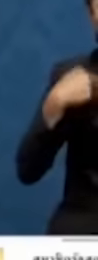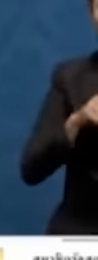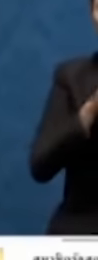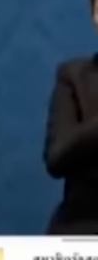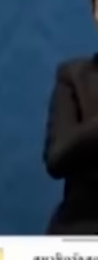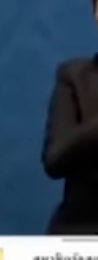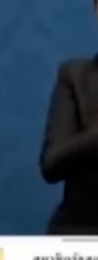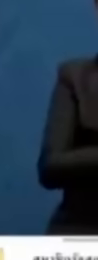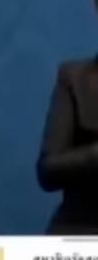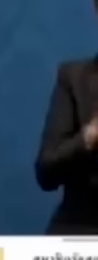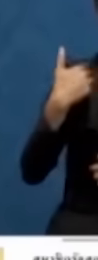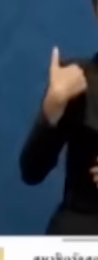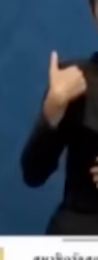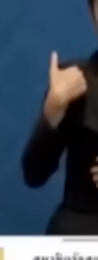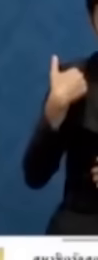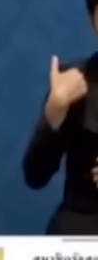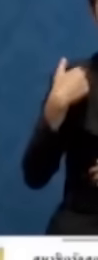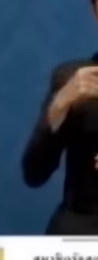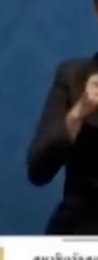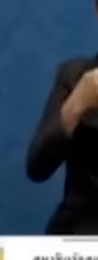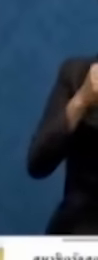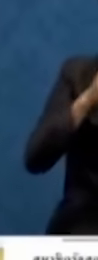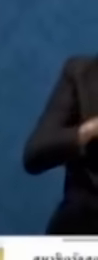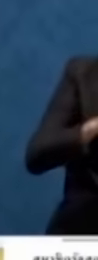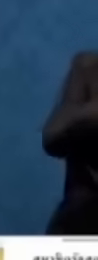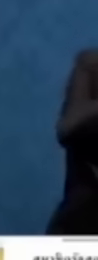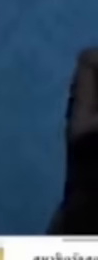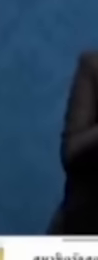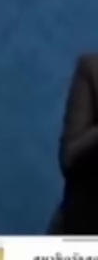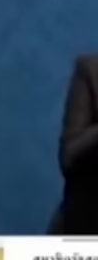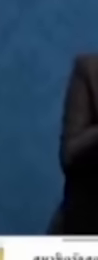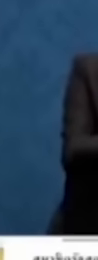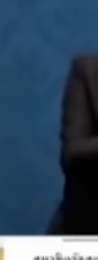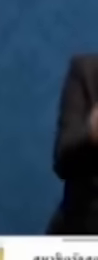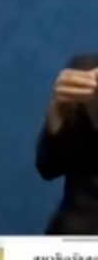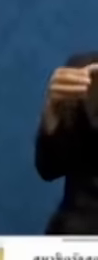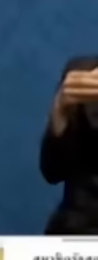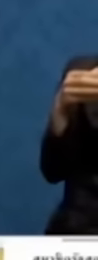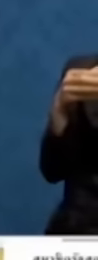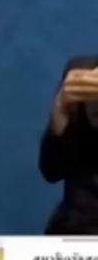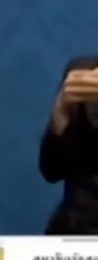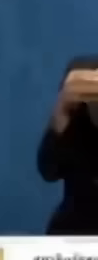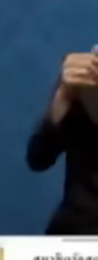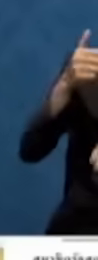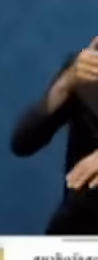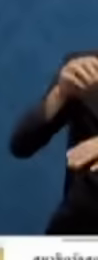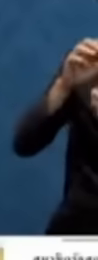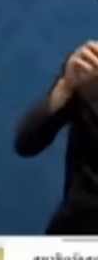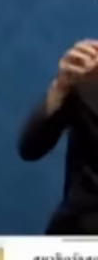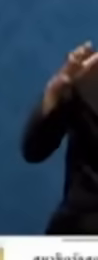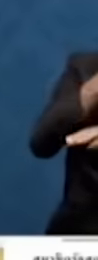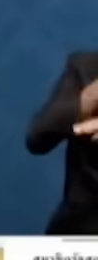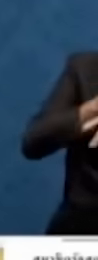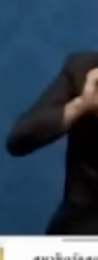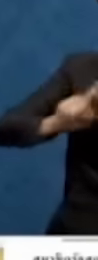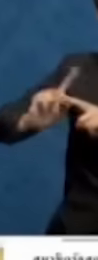ากการปลดล็อกจะยังเสนอชื่อแคนดิเดตตามรายชื่อของพรรคการเมืองอีกได้อีก